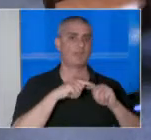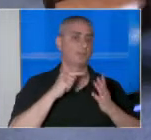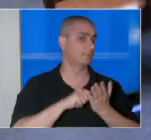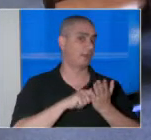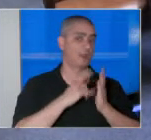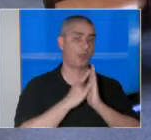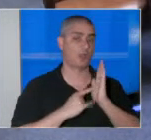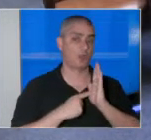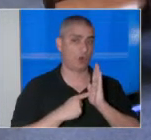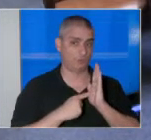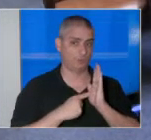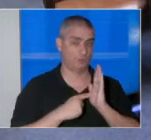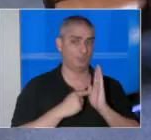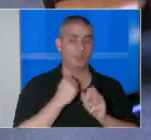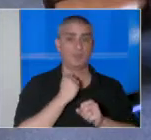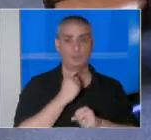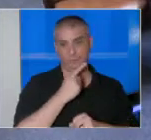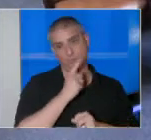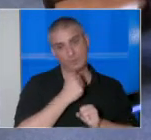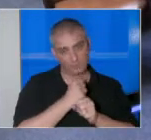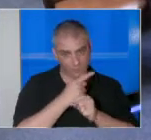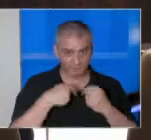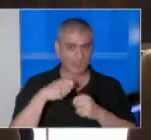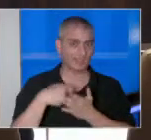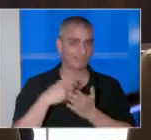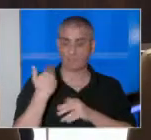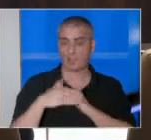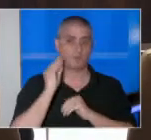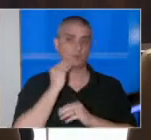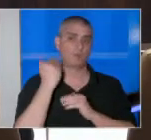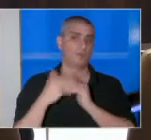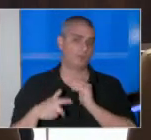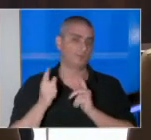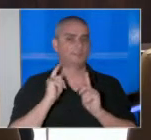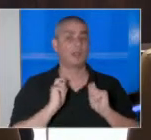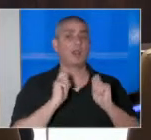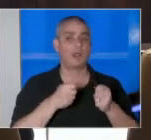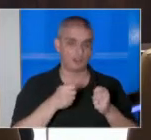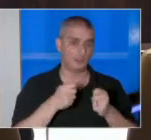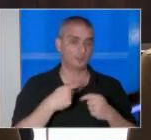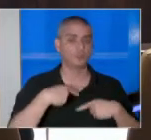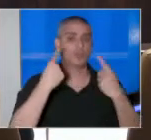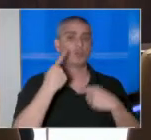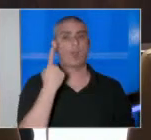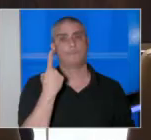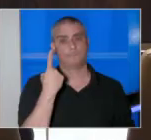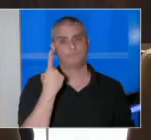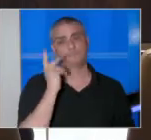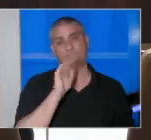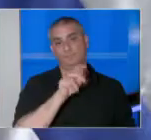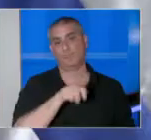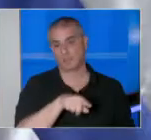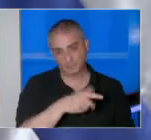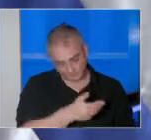מאחר שהחוק, העבודה עליו וועדת הכספים הסתיימה רק בצהריים, צריך להניח אותו למשך יממה במליאת